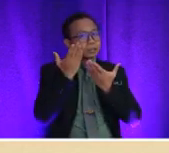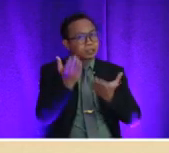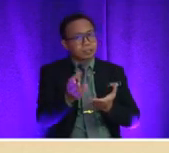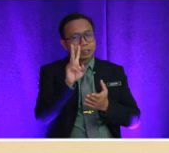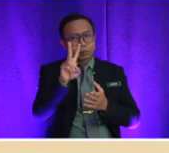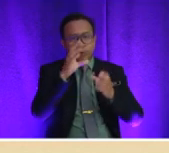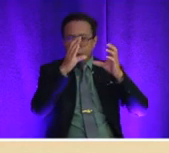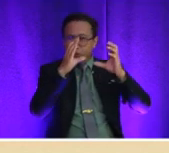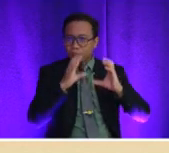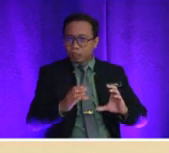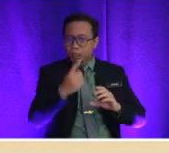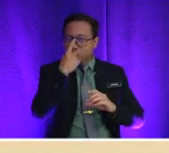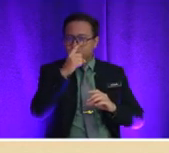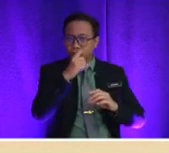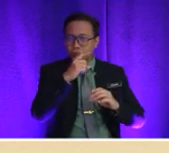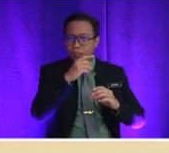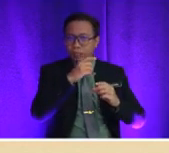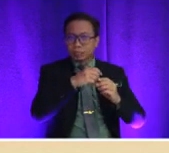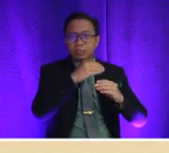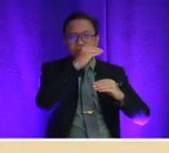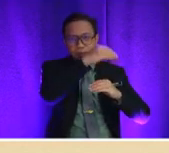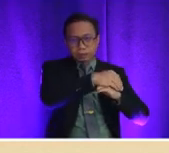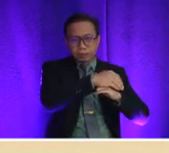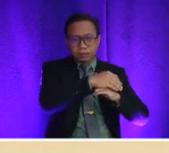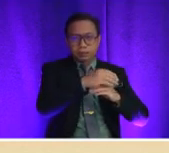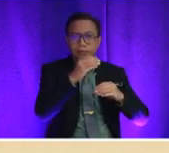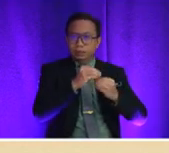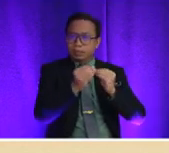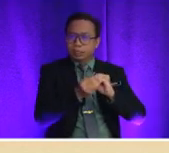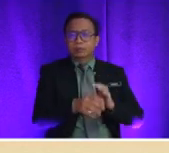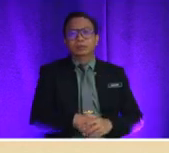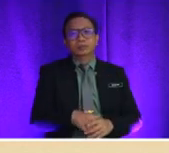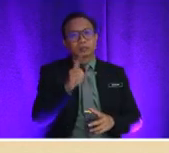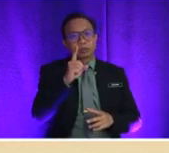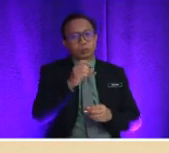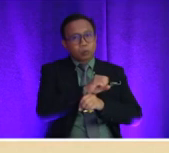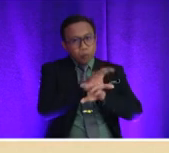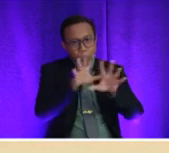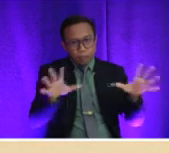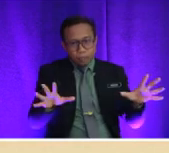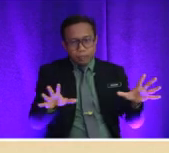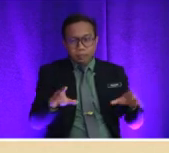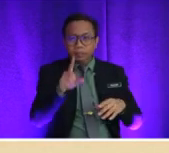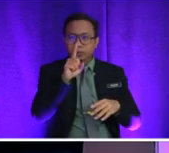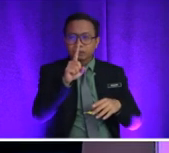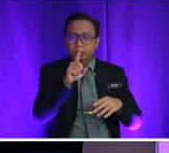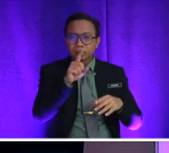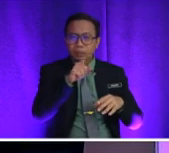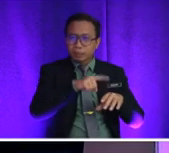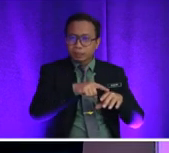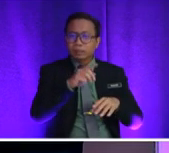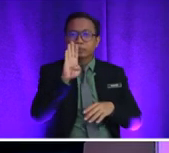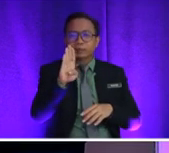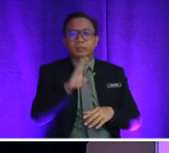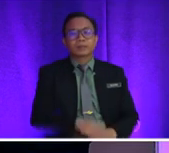kebanyakan Anda untuk mengatasi masalah tersebut dan seorang ketiga Huracan satu tindakan anda di satubi baik